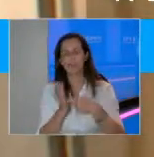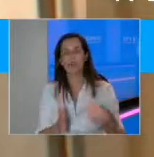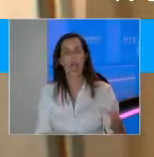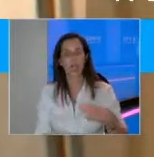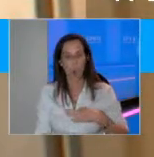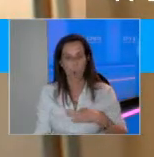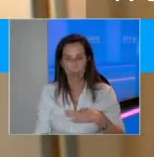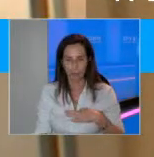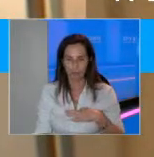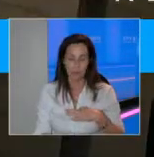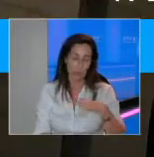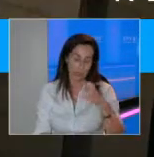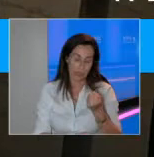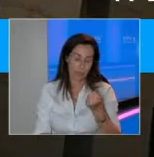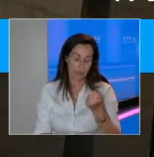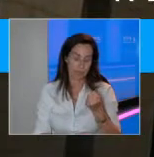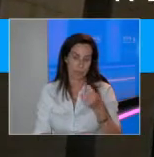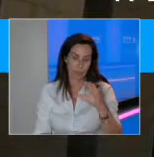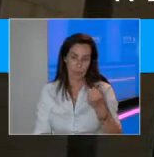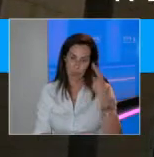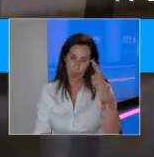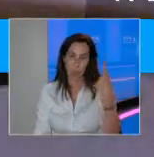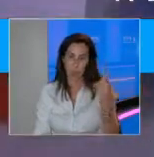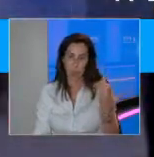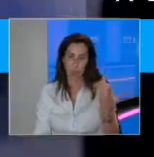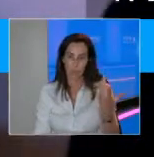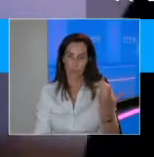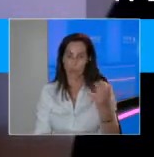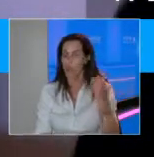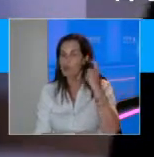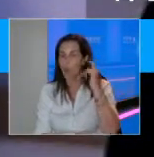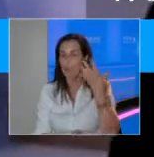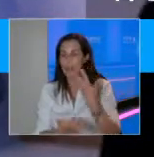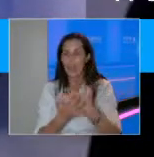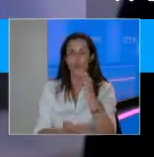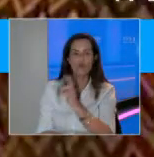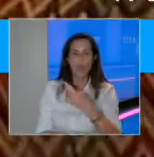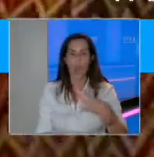הקורבן במידה שנגיד יודעים עליו או שמעו את עדותו